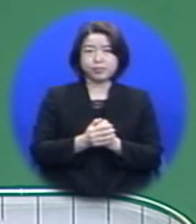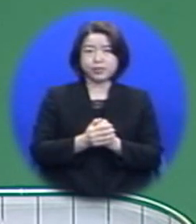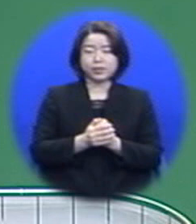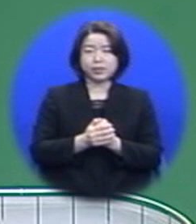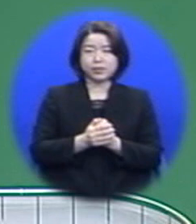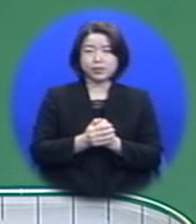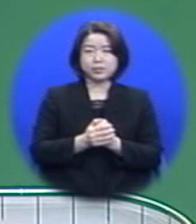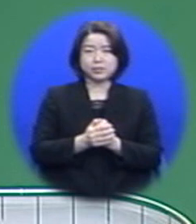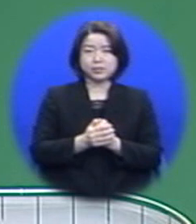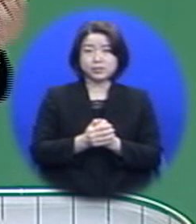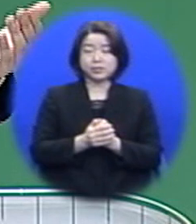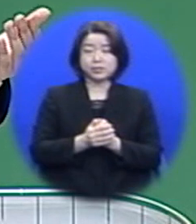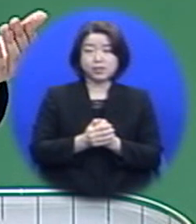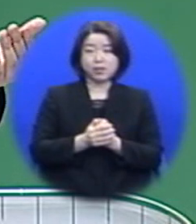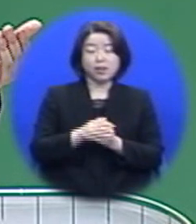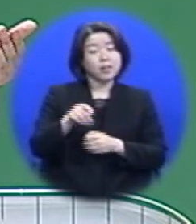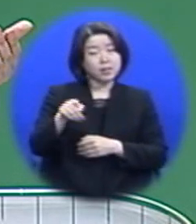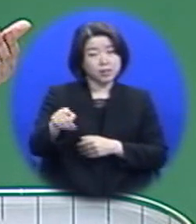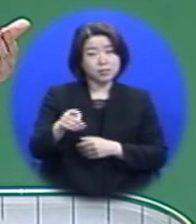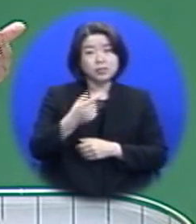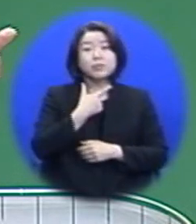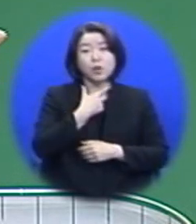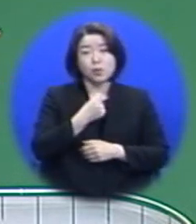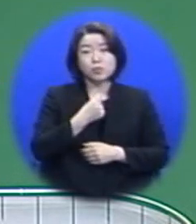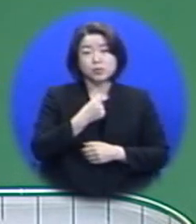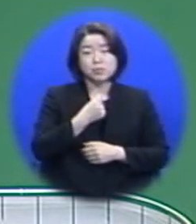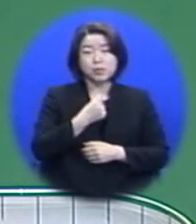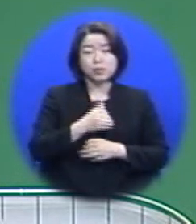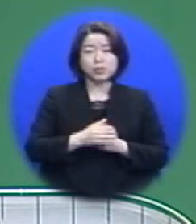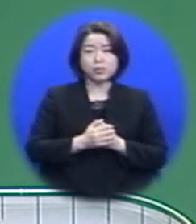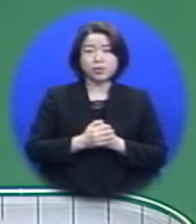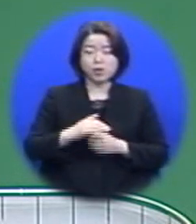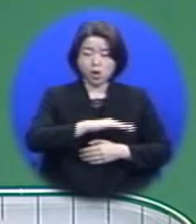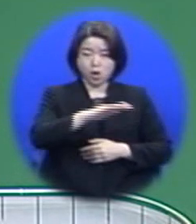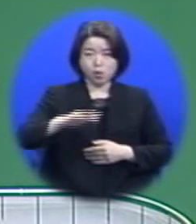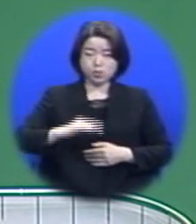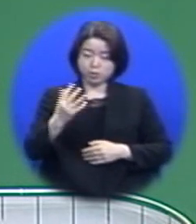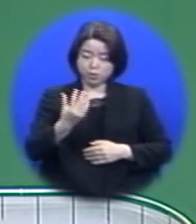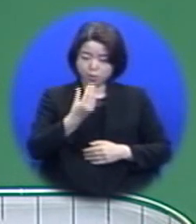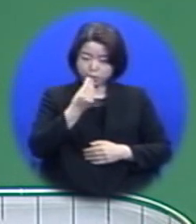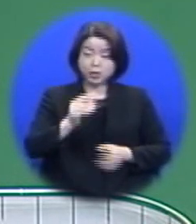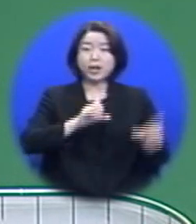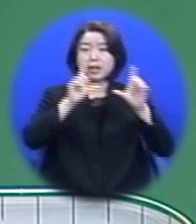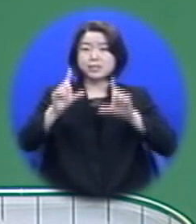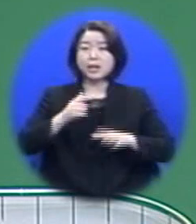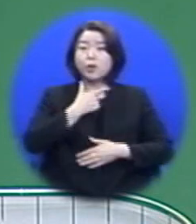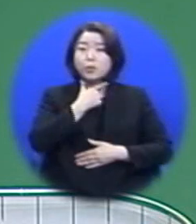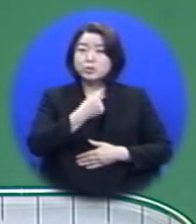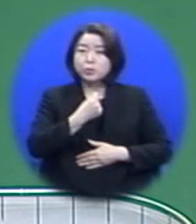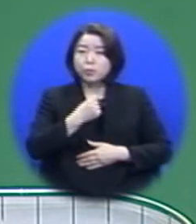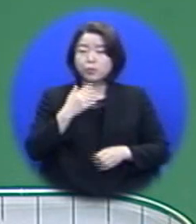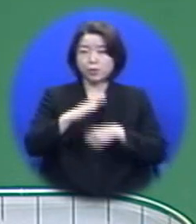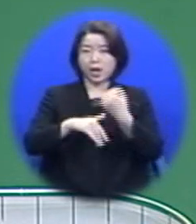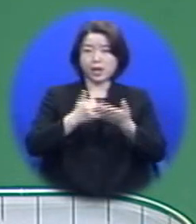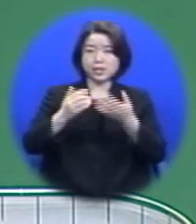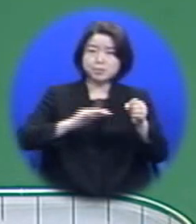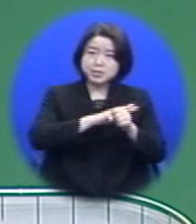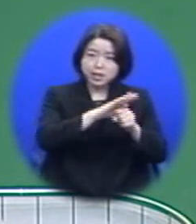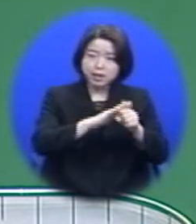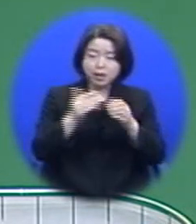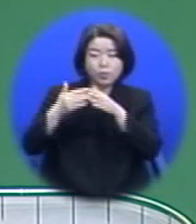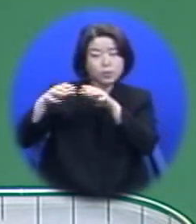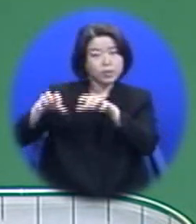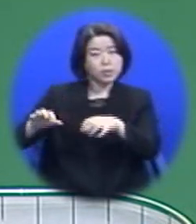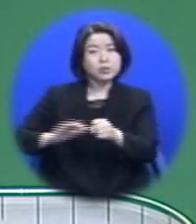겪습니다 그러고 싶지요 우리도 거룩하게 살고 싶고 하나님을 사랑하고 이웃을